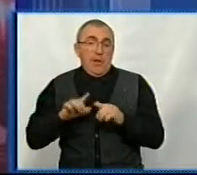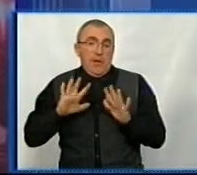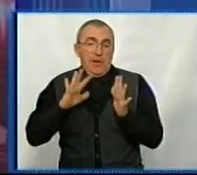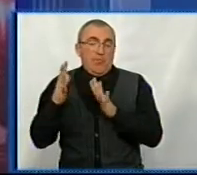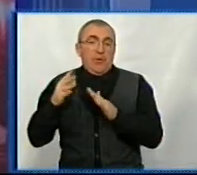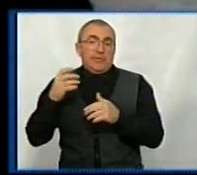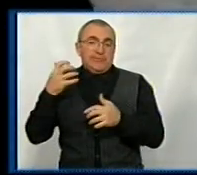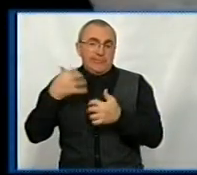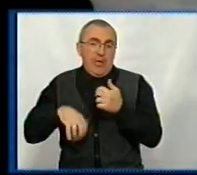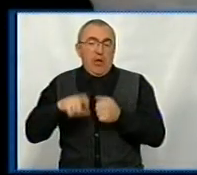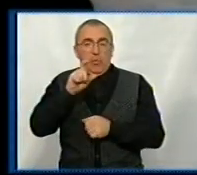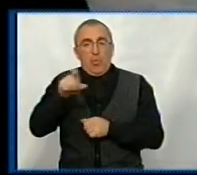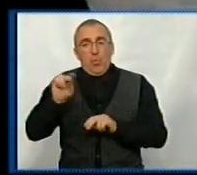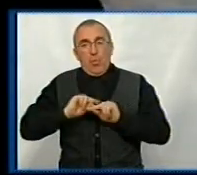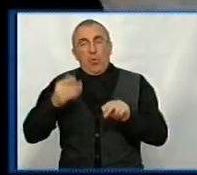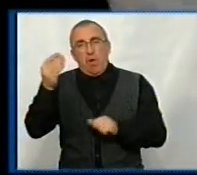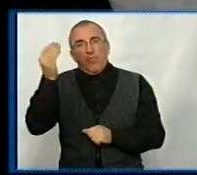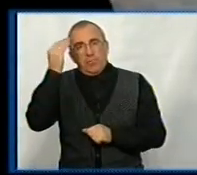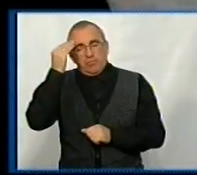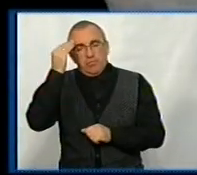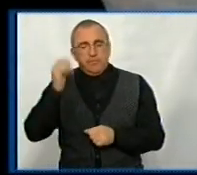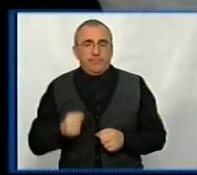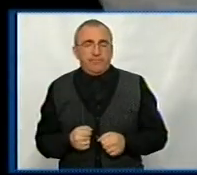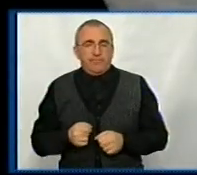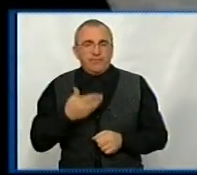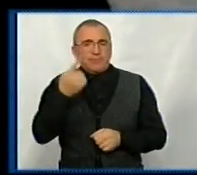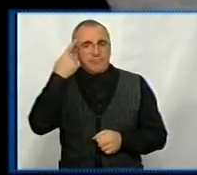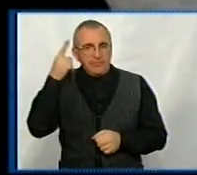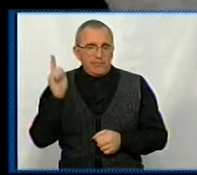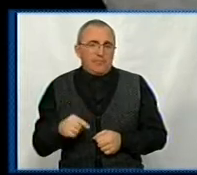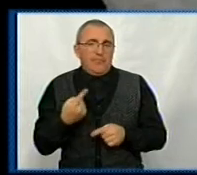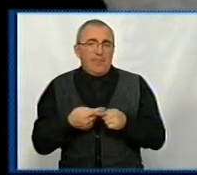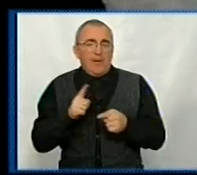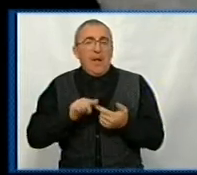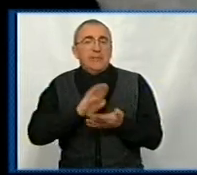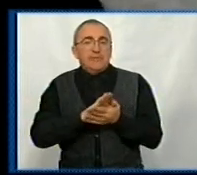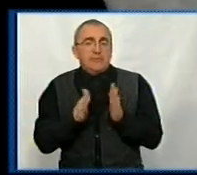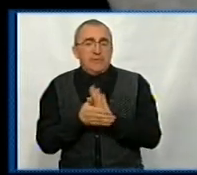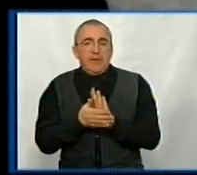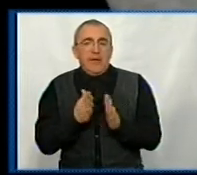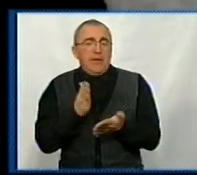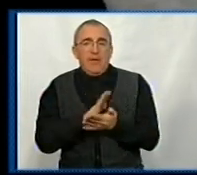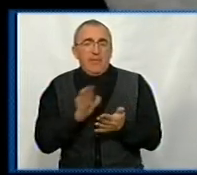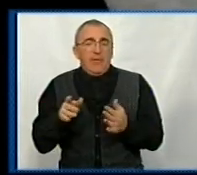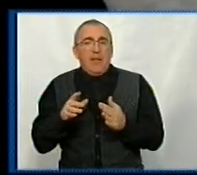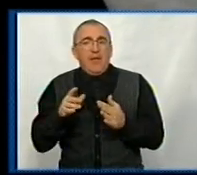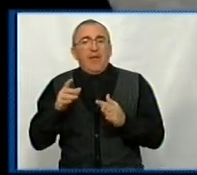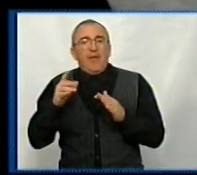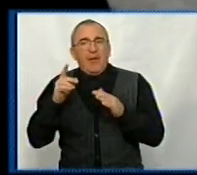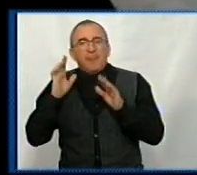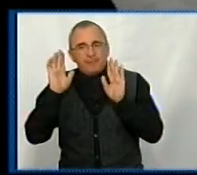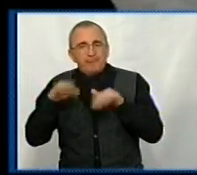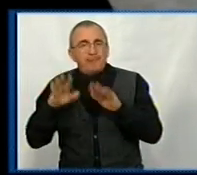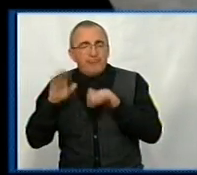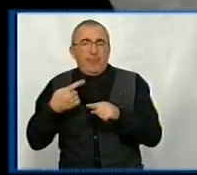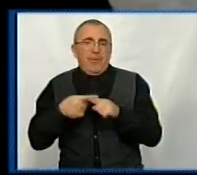серед учителів? На вашу думку, причина? Ви знаєте, така ситуація не має ні виправдання, ніякого пояснення.